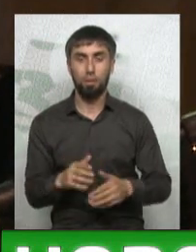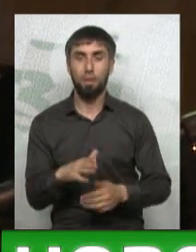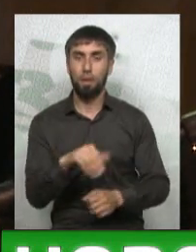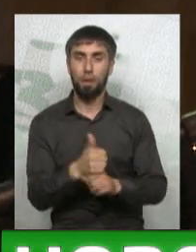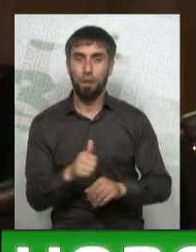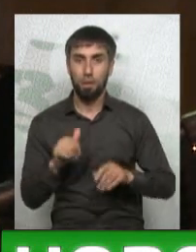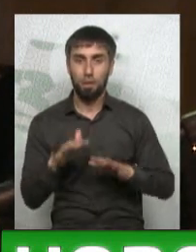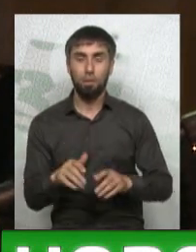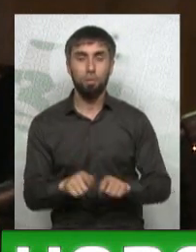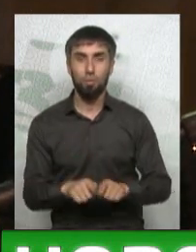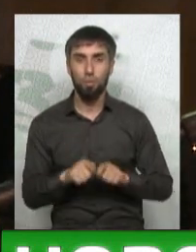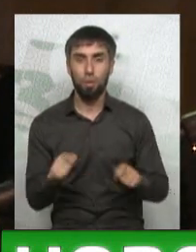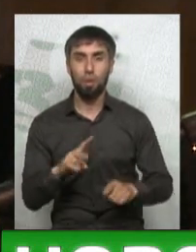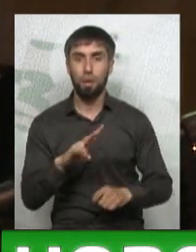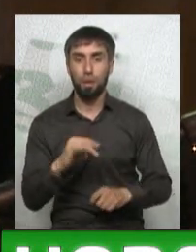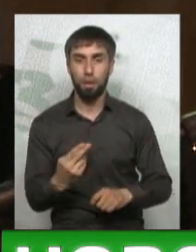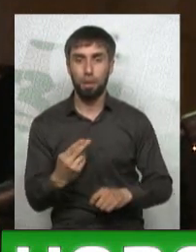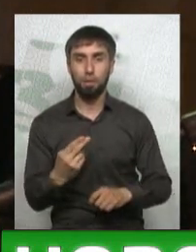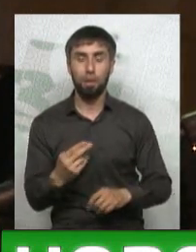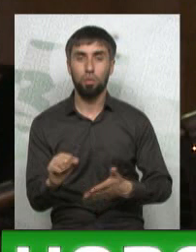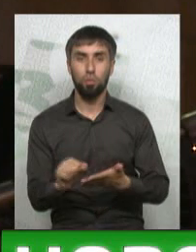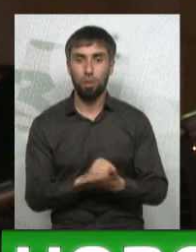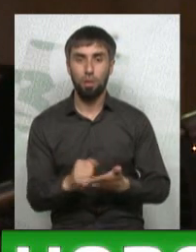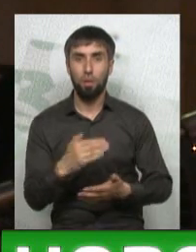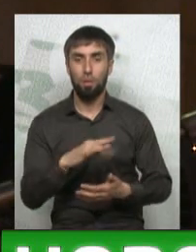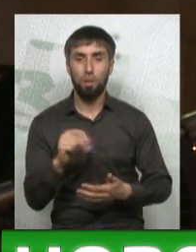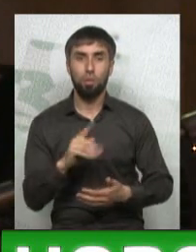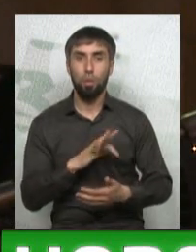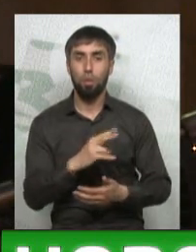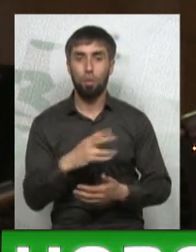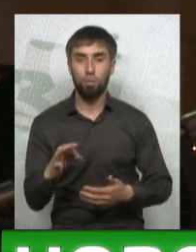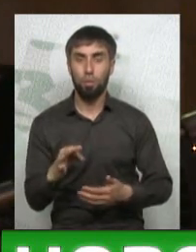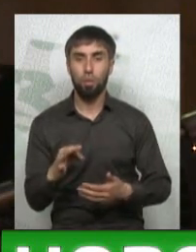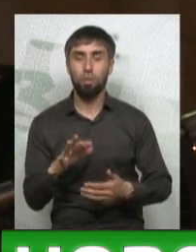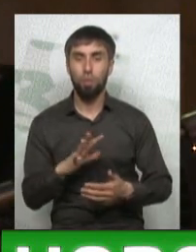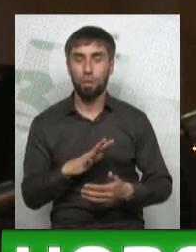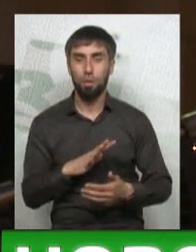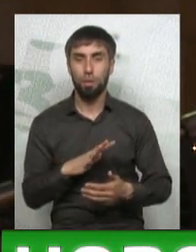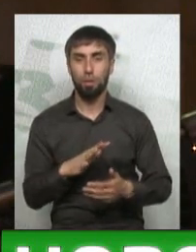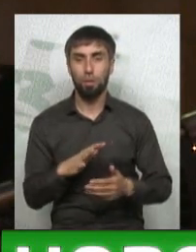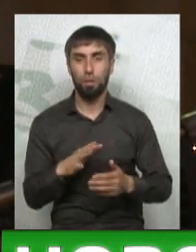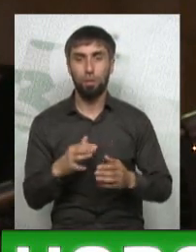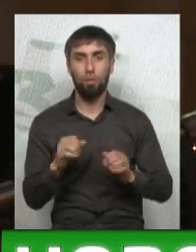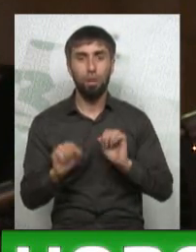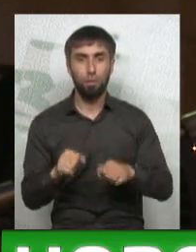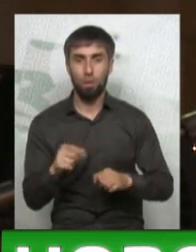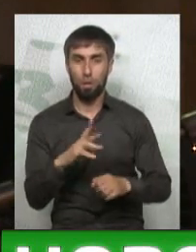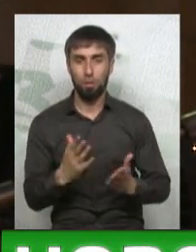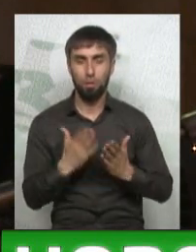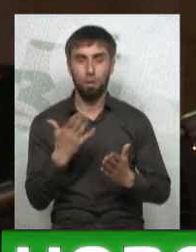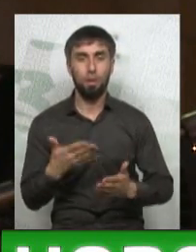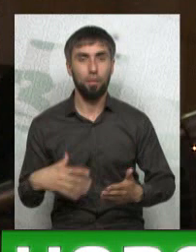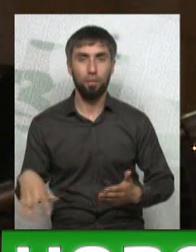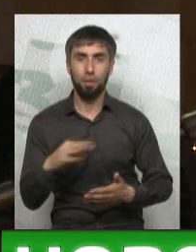главное дело, создание национального документального фонда, чтобы оно было доступным для читателя, для всех жителей